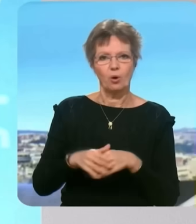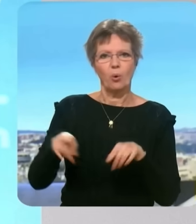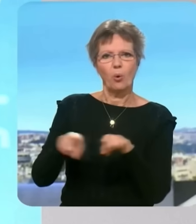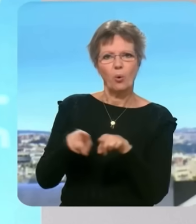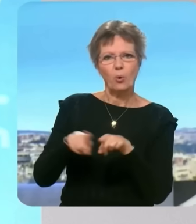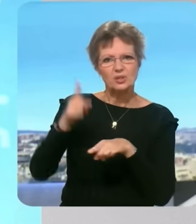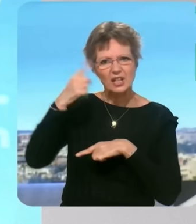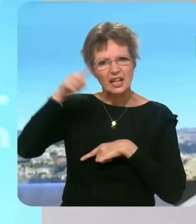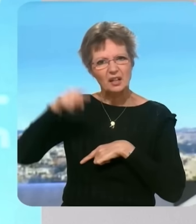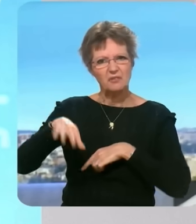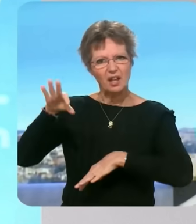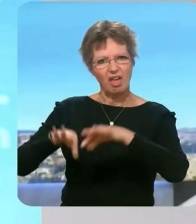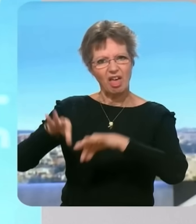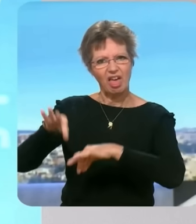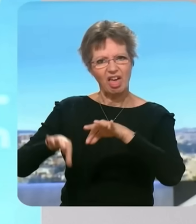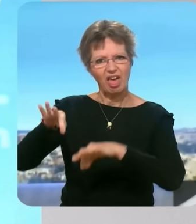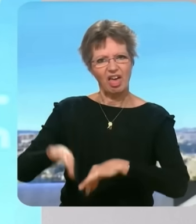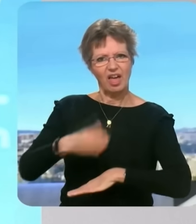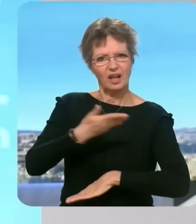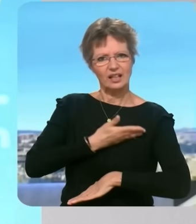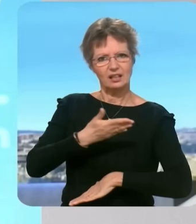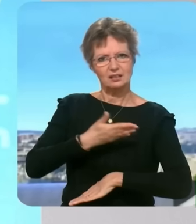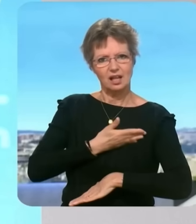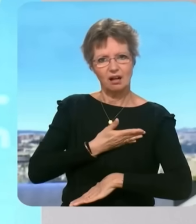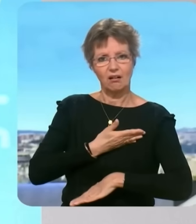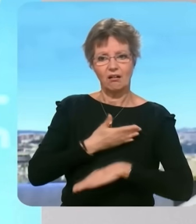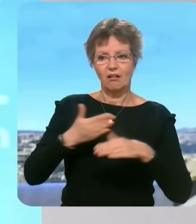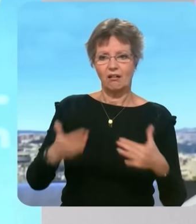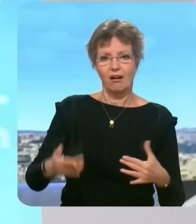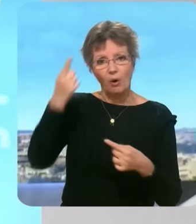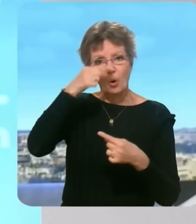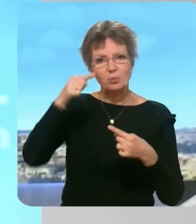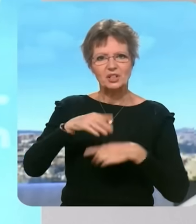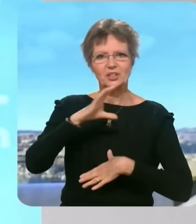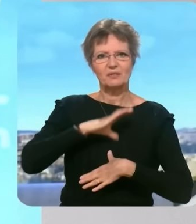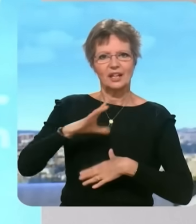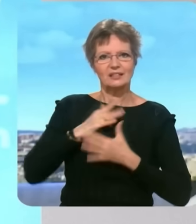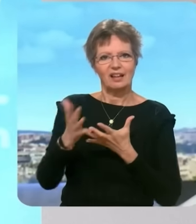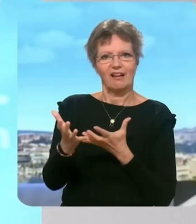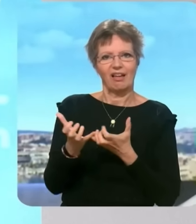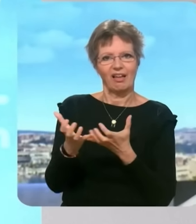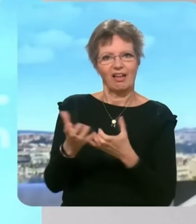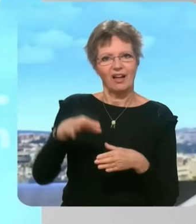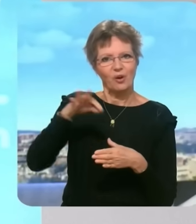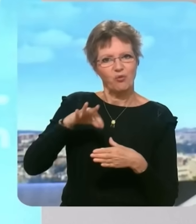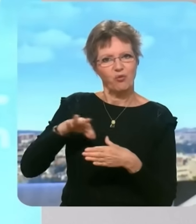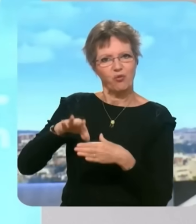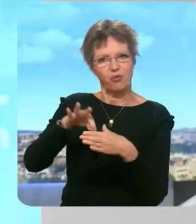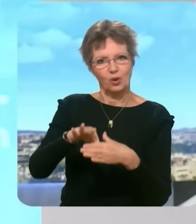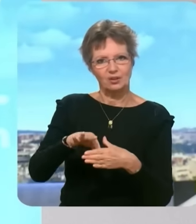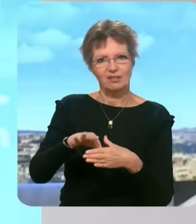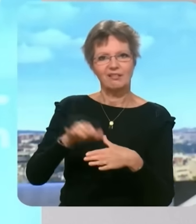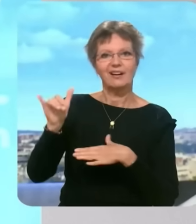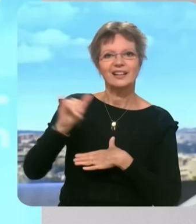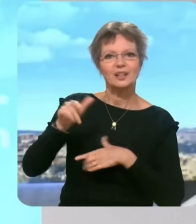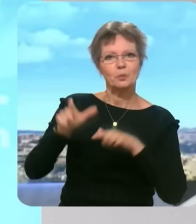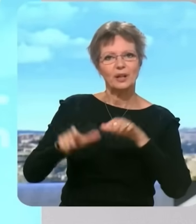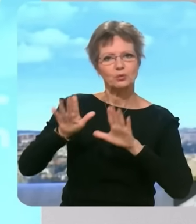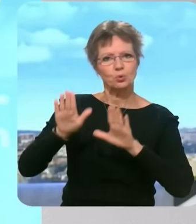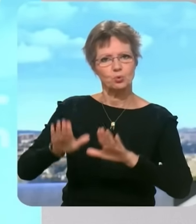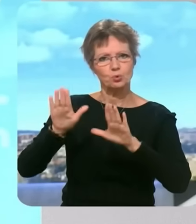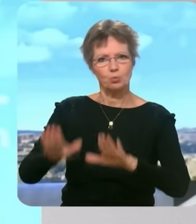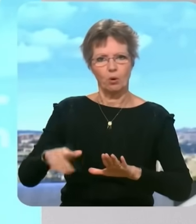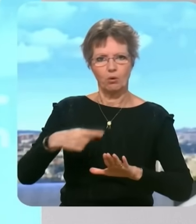d'instrumentaliser le sujet de Gaza pour essayer de bénéficier d'une forme de clientisme électoral à l'égard de l'électorat musulman, ce que je trouve, moi,